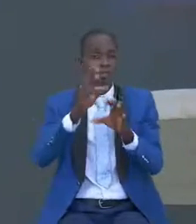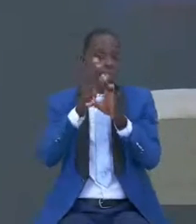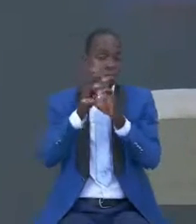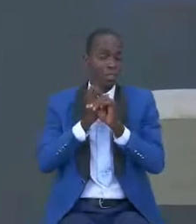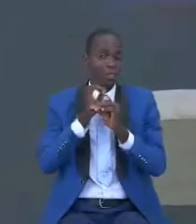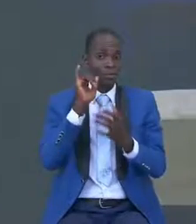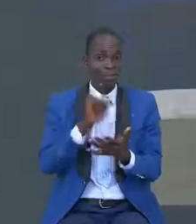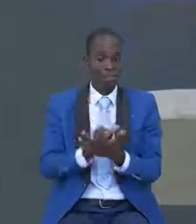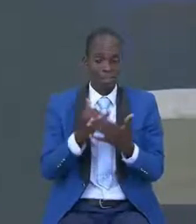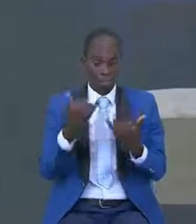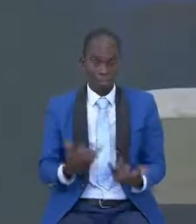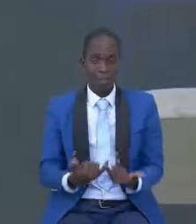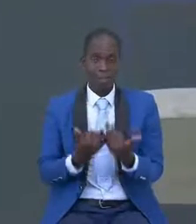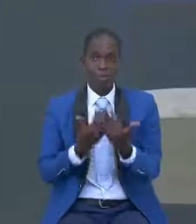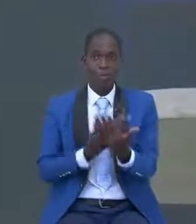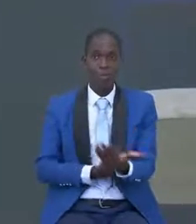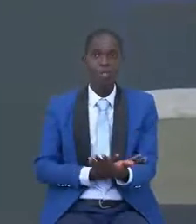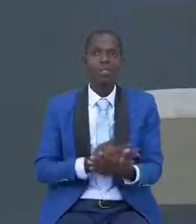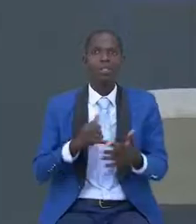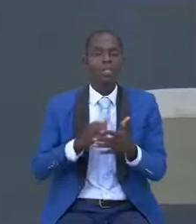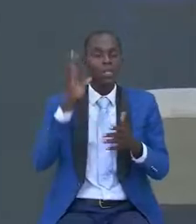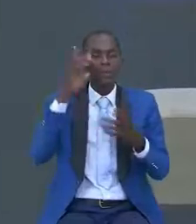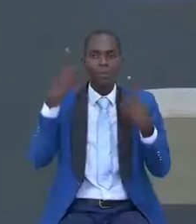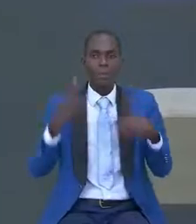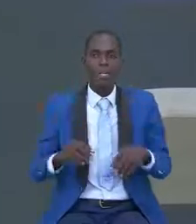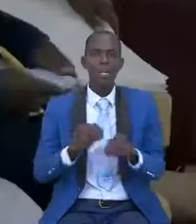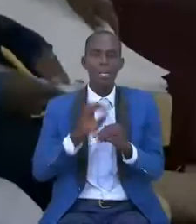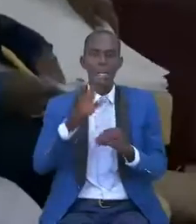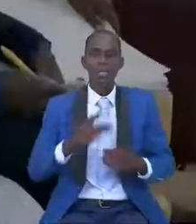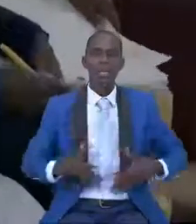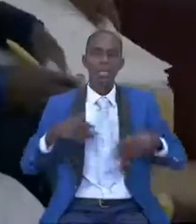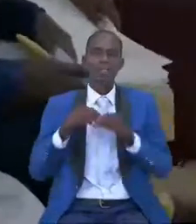ce matin, ça va t'arriver.